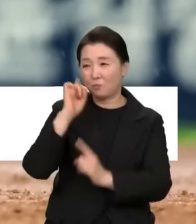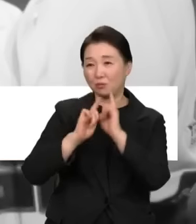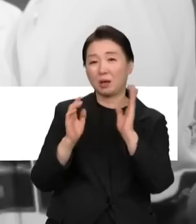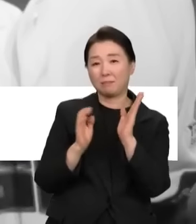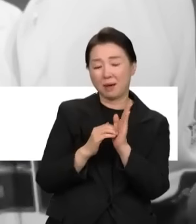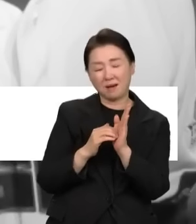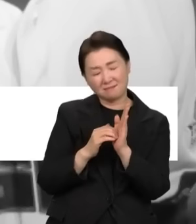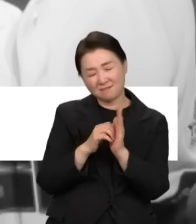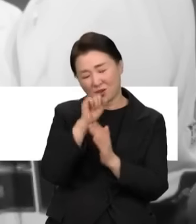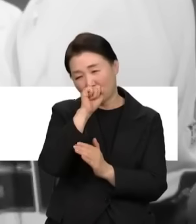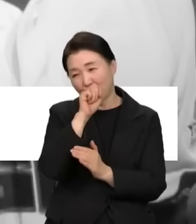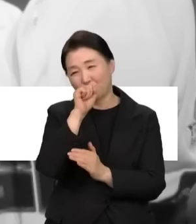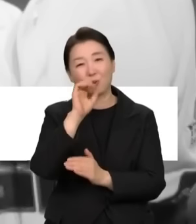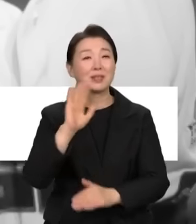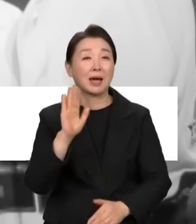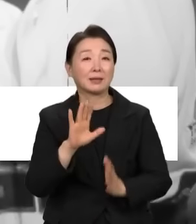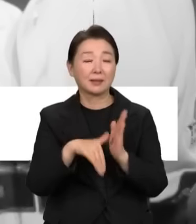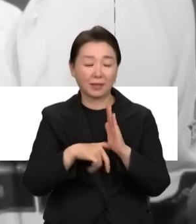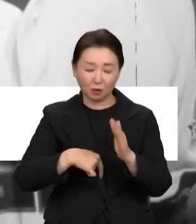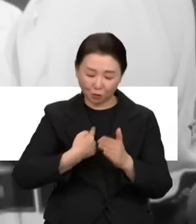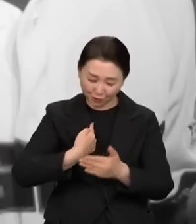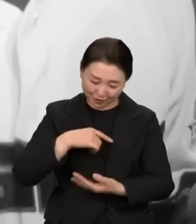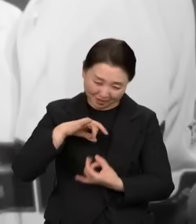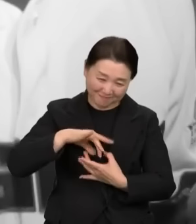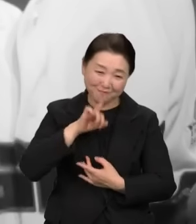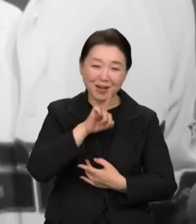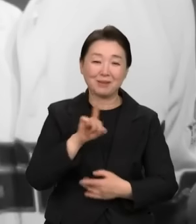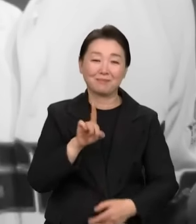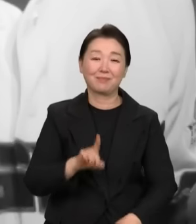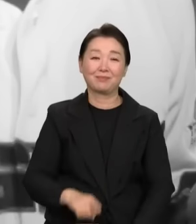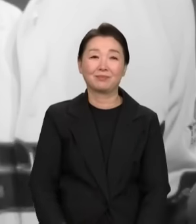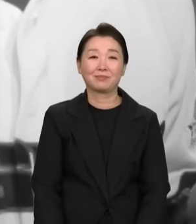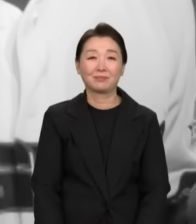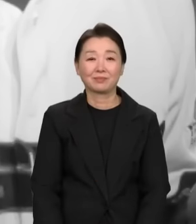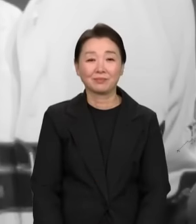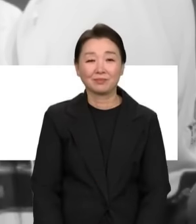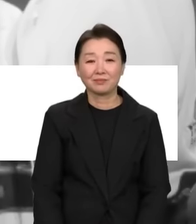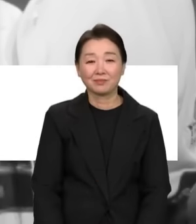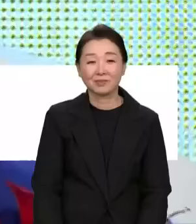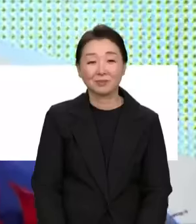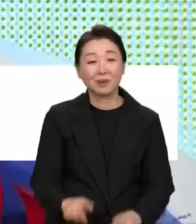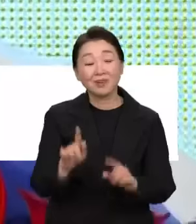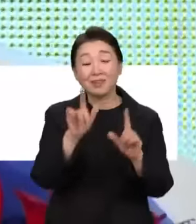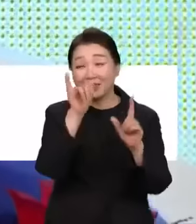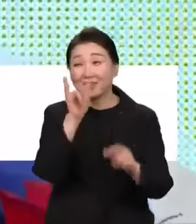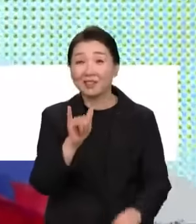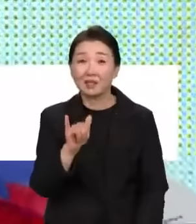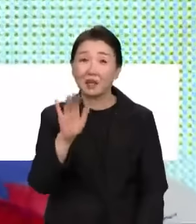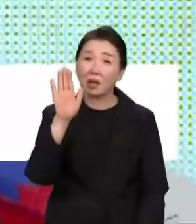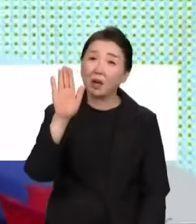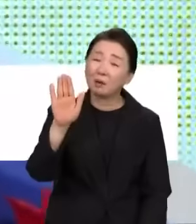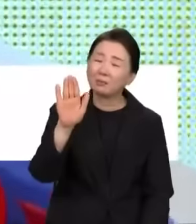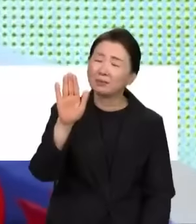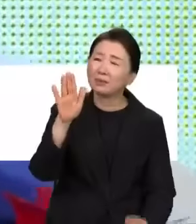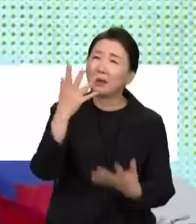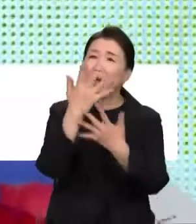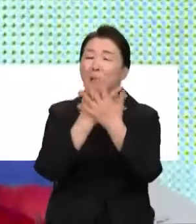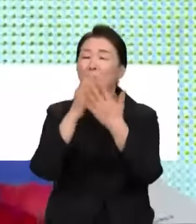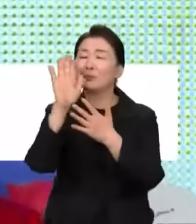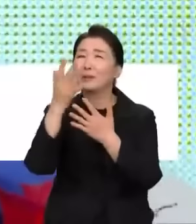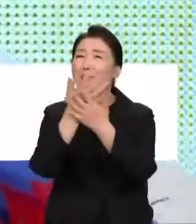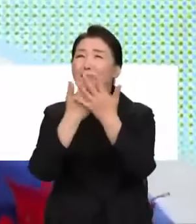부진을 겪던 시절 스스로에게 되뇌었던 말을 꺼냈습니다. 그리고 그런 날 있잖아요. 앞이 보이지 않고 미래가